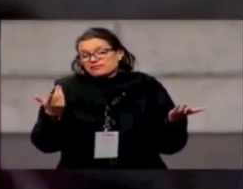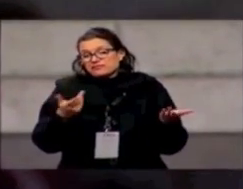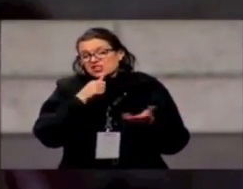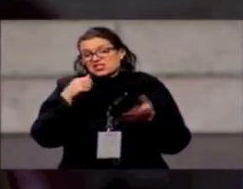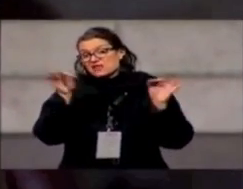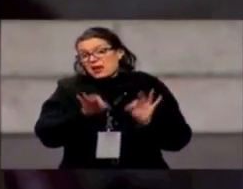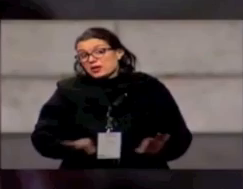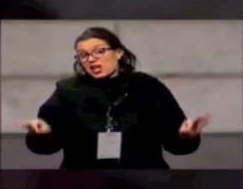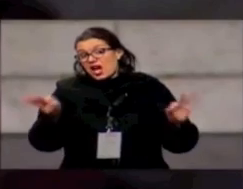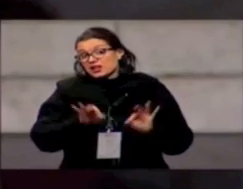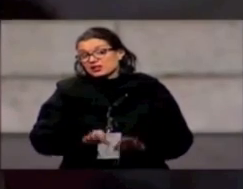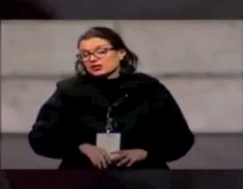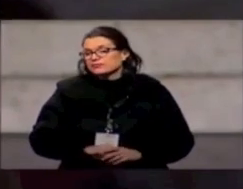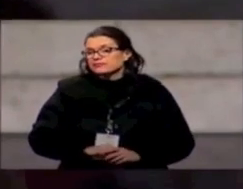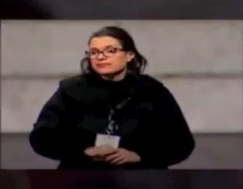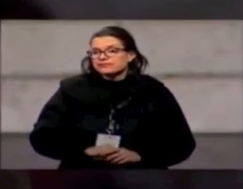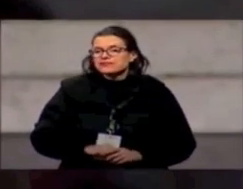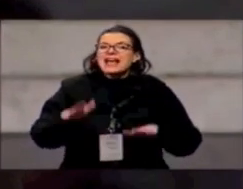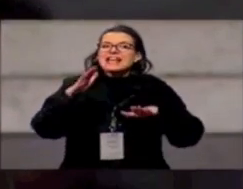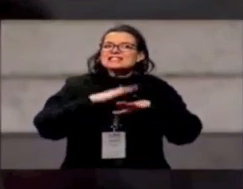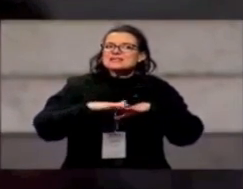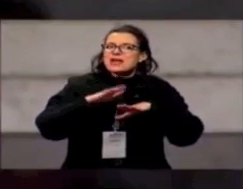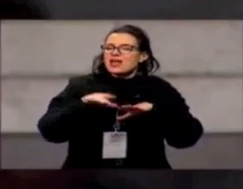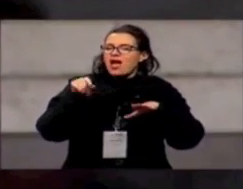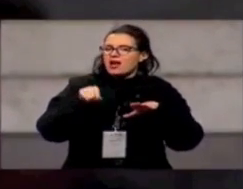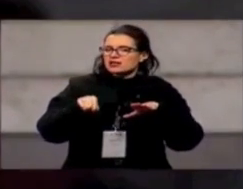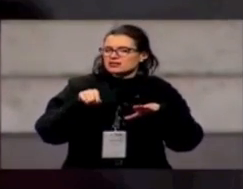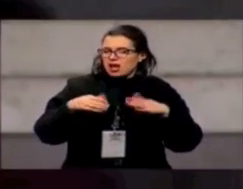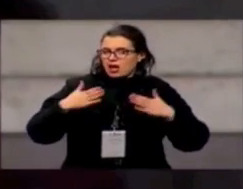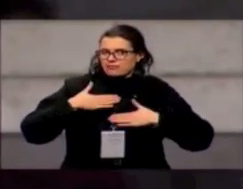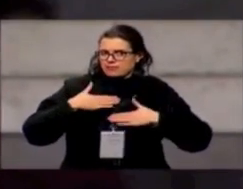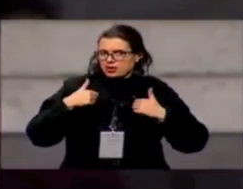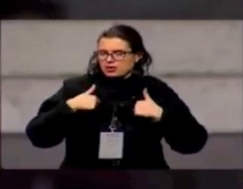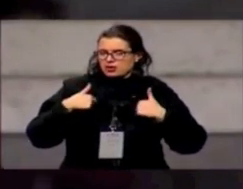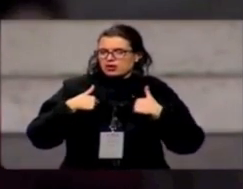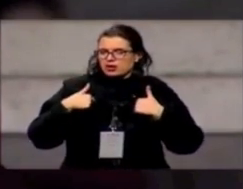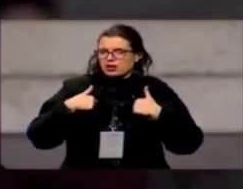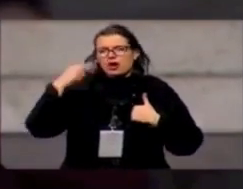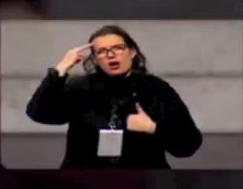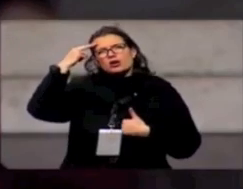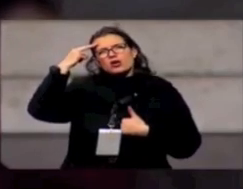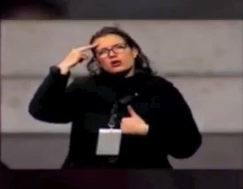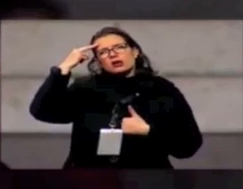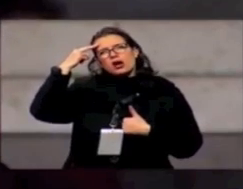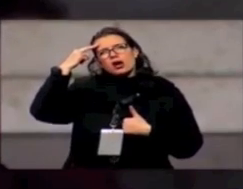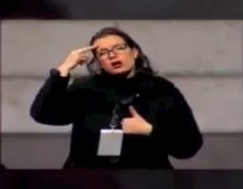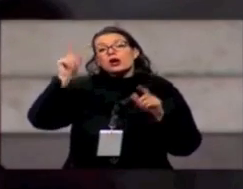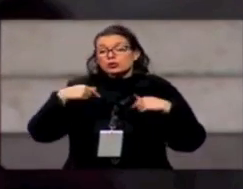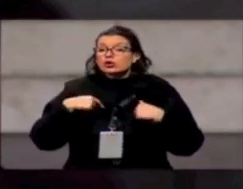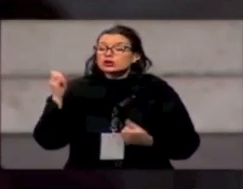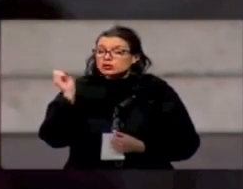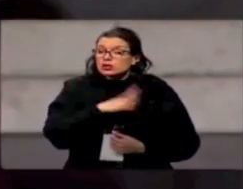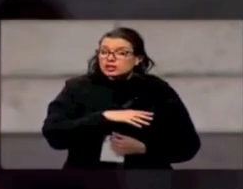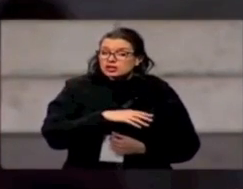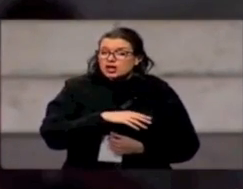impotenti questa esperienza però mi ha ricordato perché me l'ero scordata anch'io era